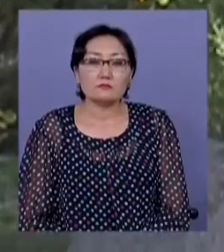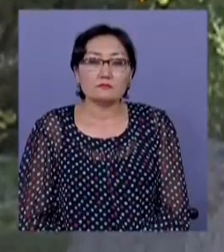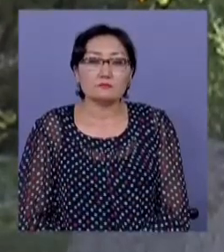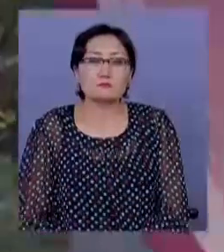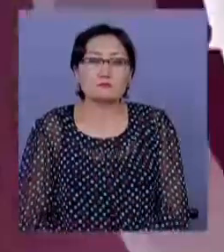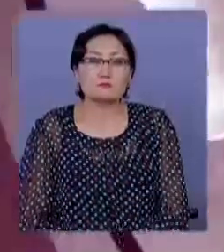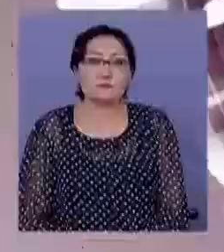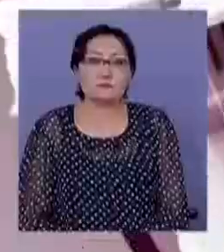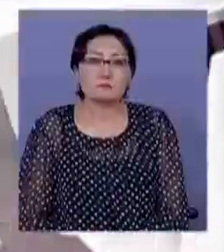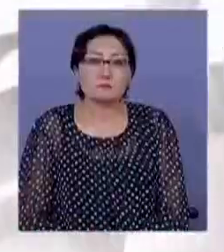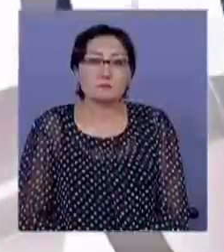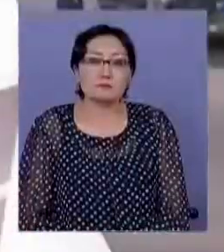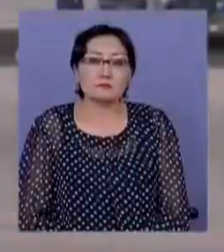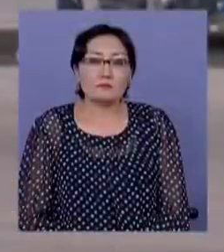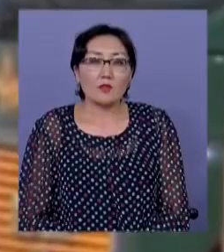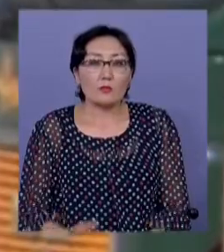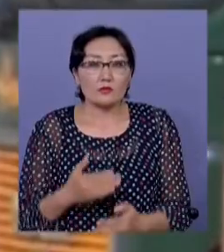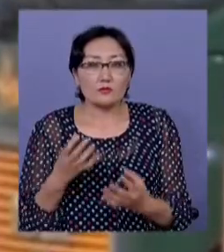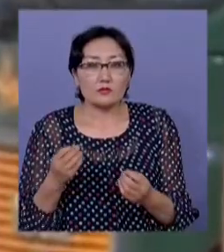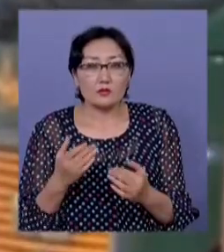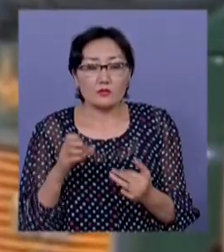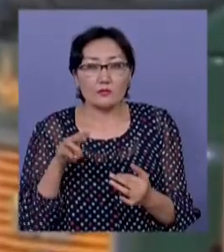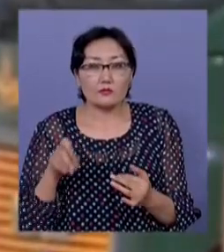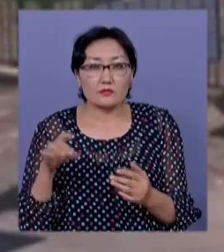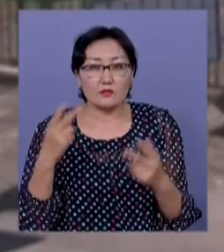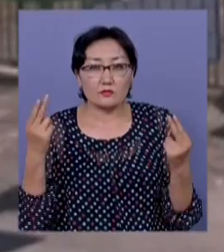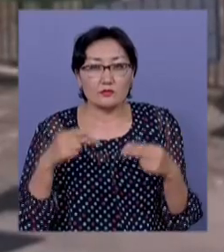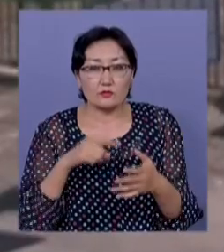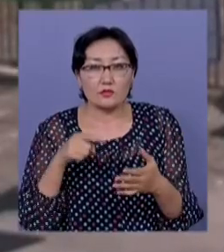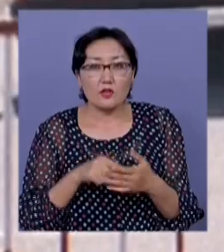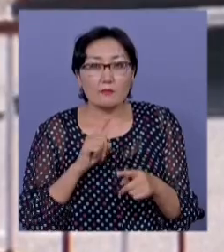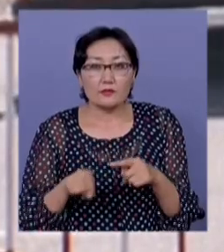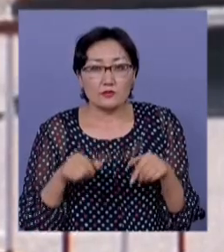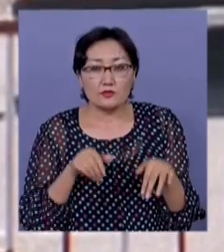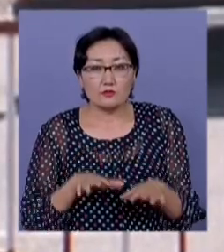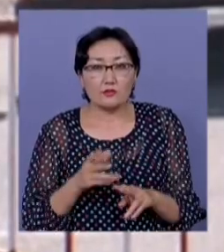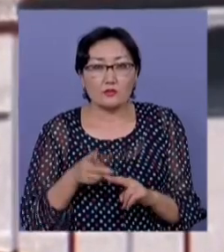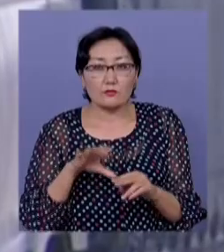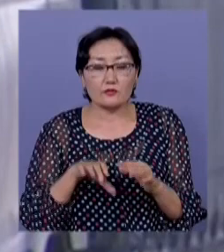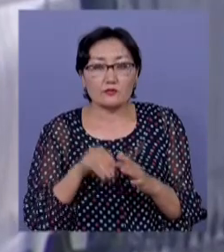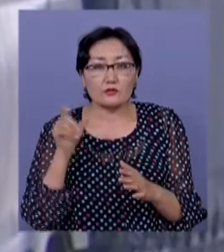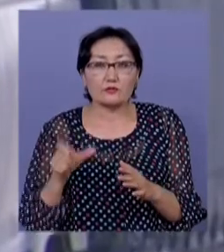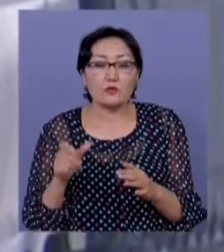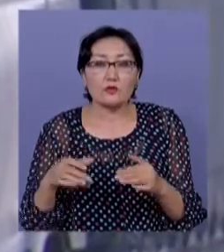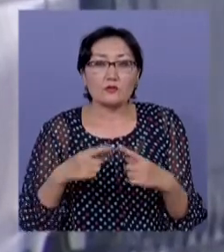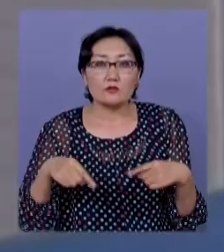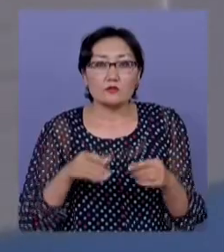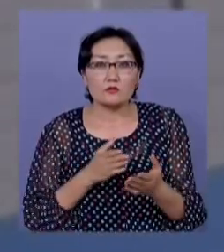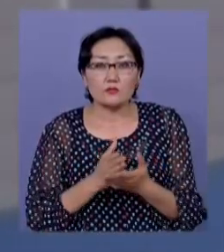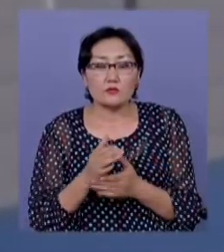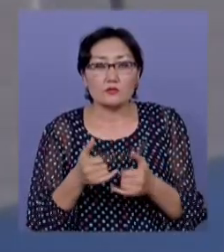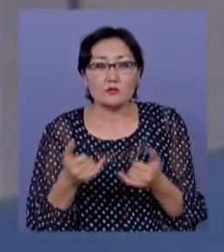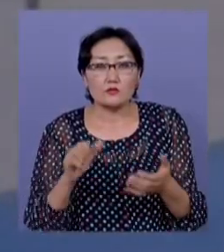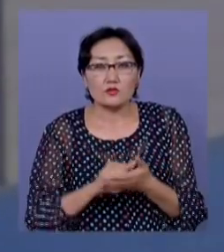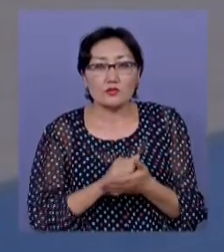бейнематериалында. Бұдан былай ТМД елдеріндегі кедендік мәселелер жылдамырақ шешілмек. Мәжіліс депутаттары кеден органдарының қызметін үйлестіретін